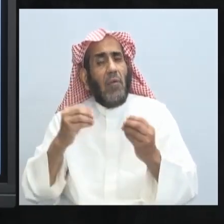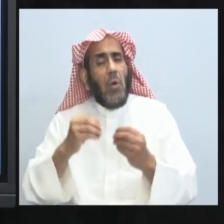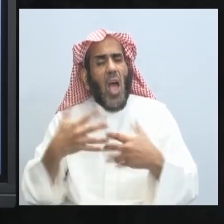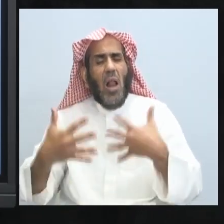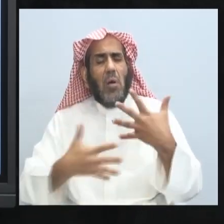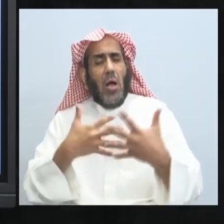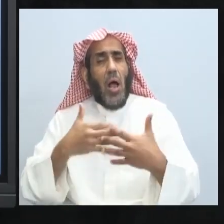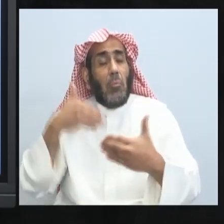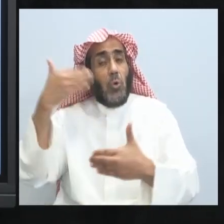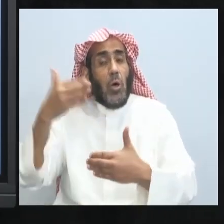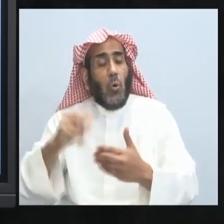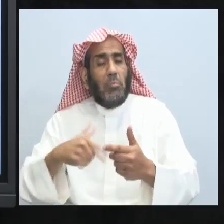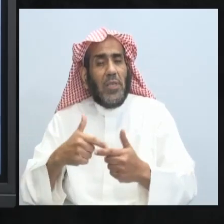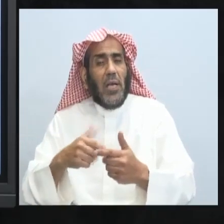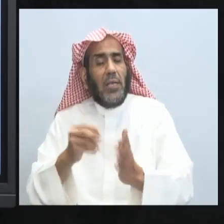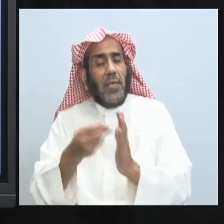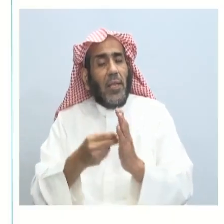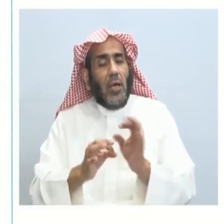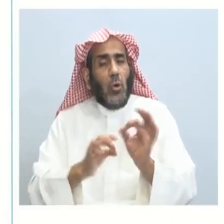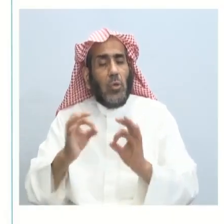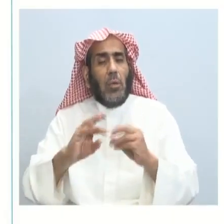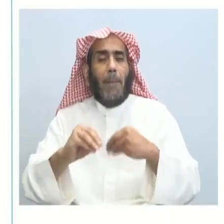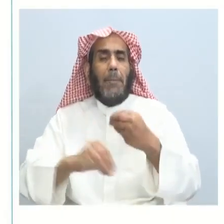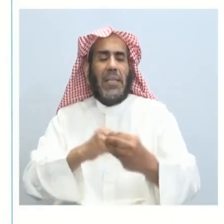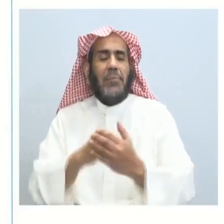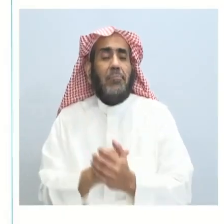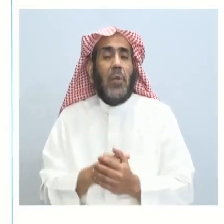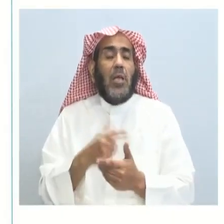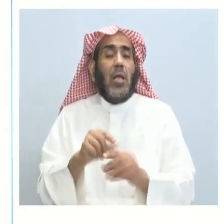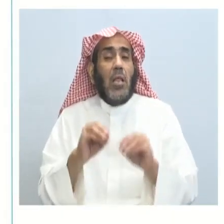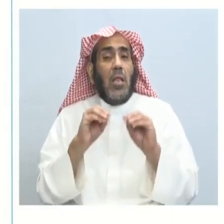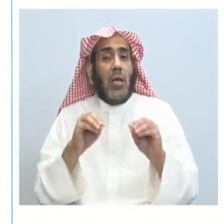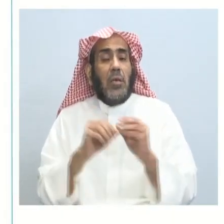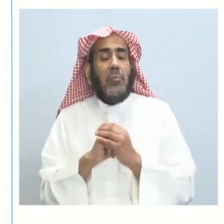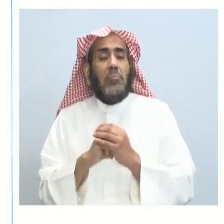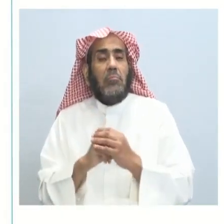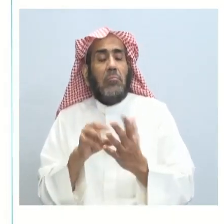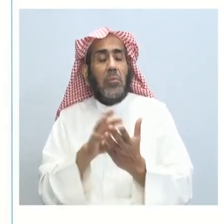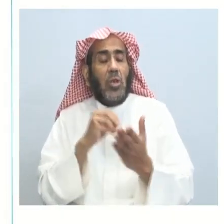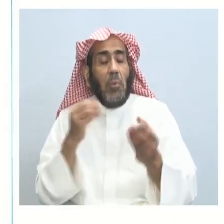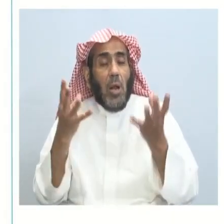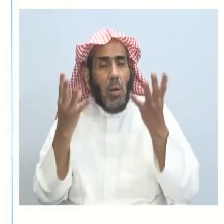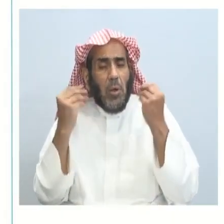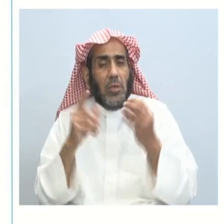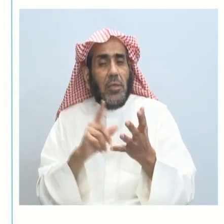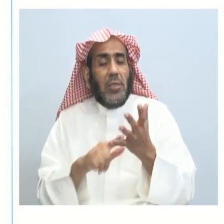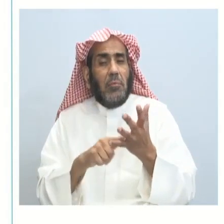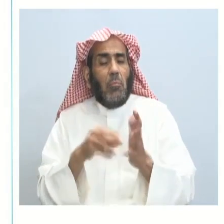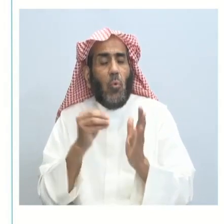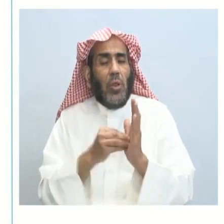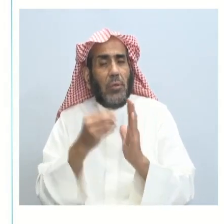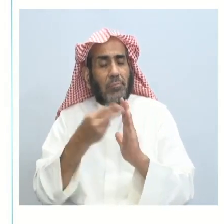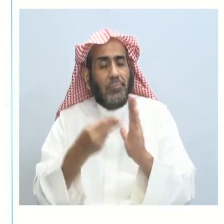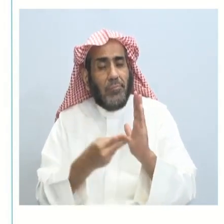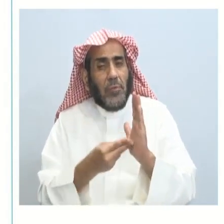المشاكل المتوقعه وبالتالي يضع خطط بديله ايضا ذكرنا جمع المعلومات نبدا بوضع مسوده